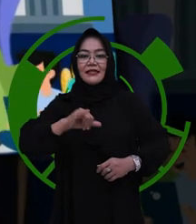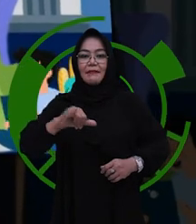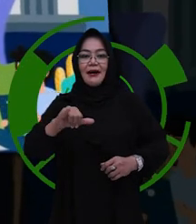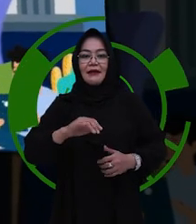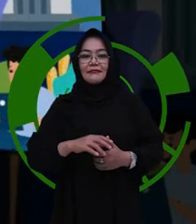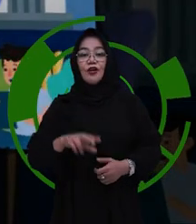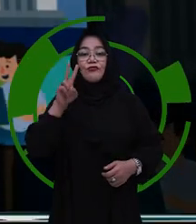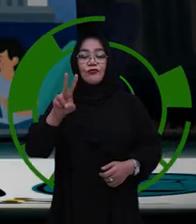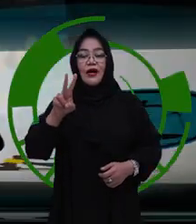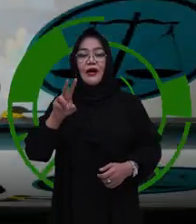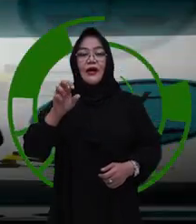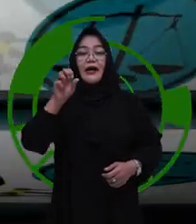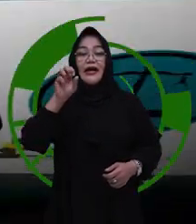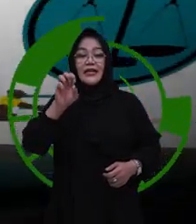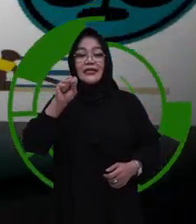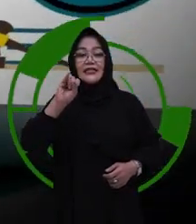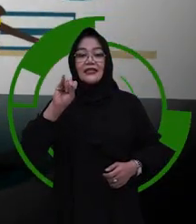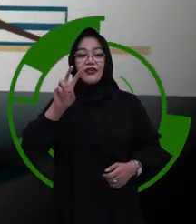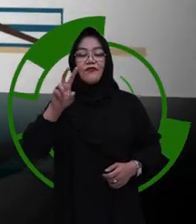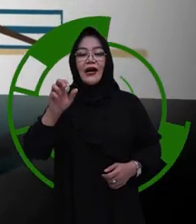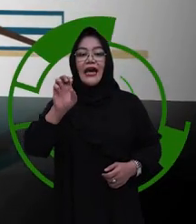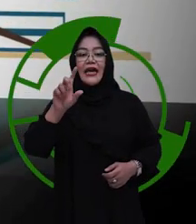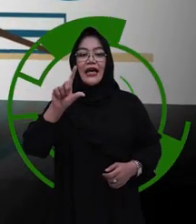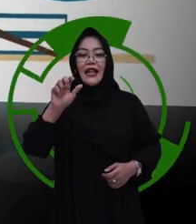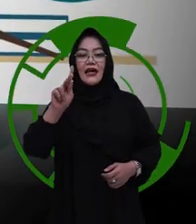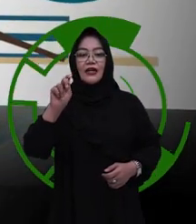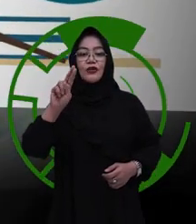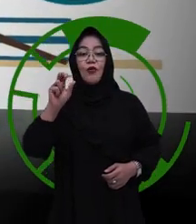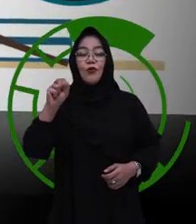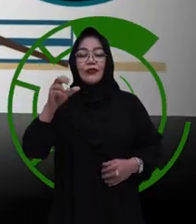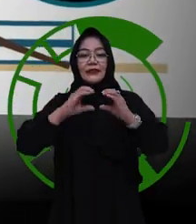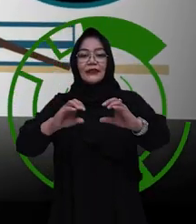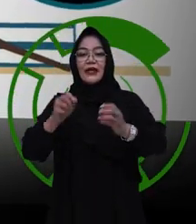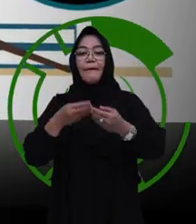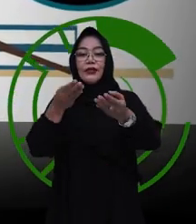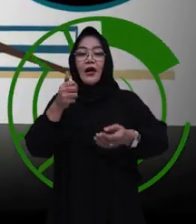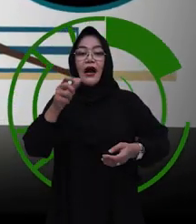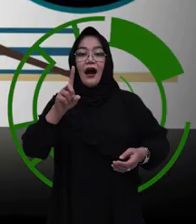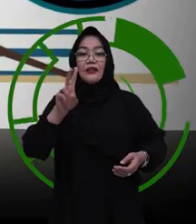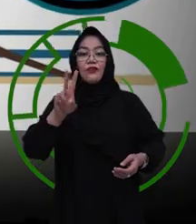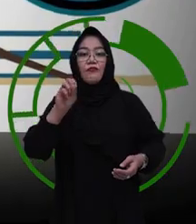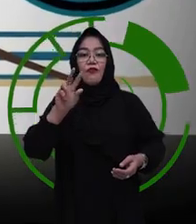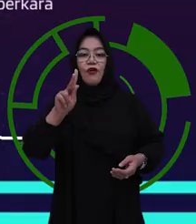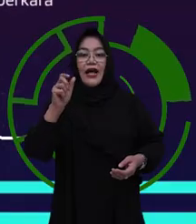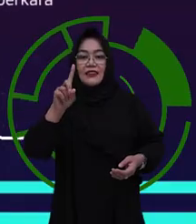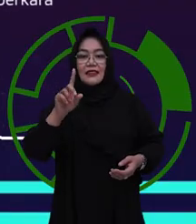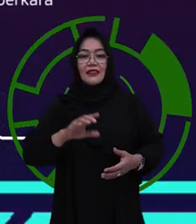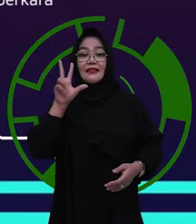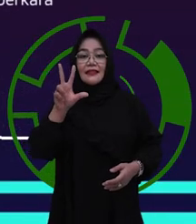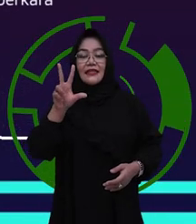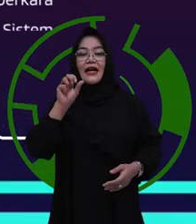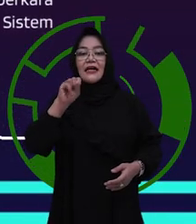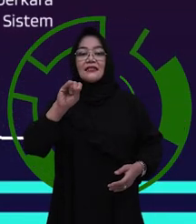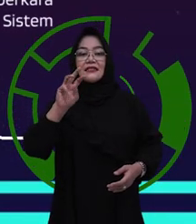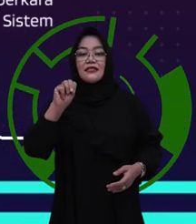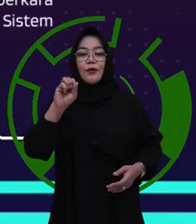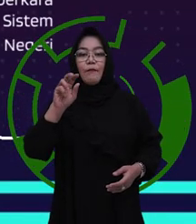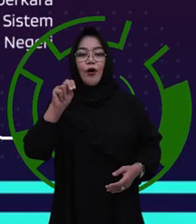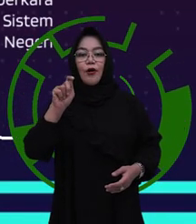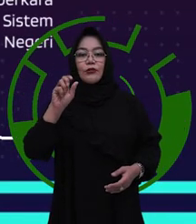berkas bersama. 2. E-SIPA, elektronik sistem permohonan penyumpahan advokat.